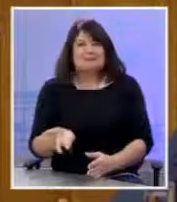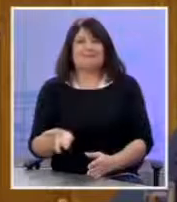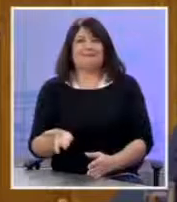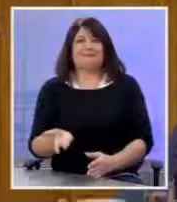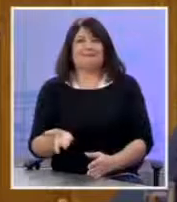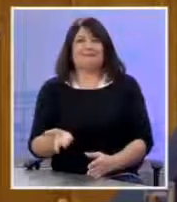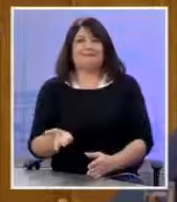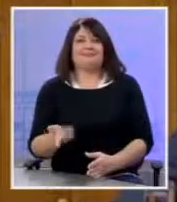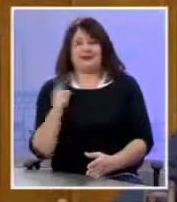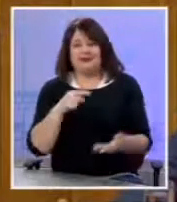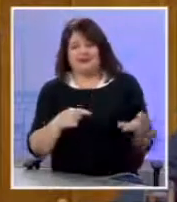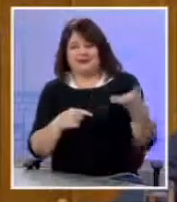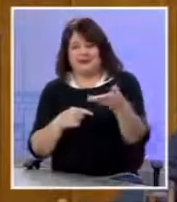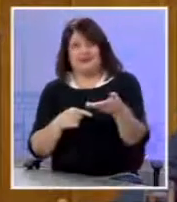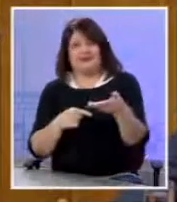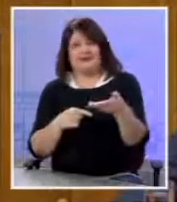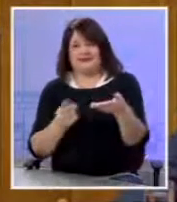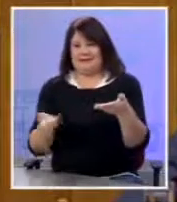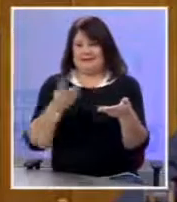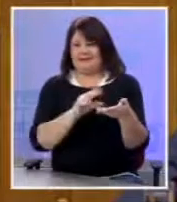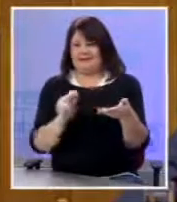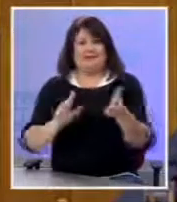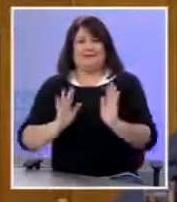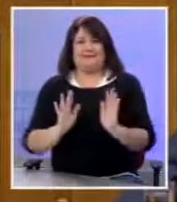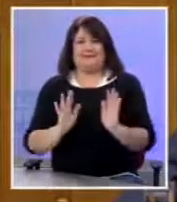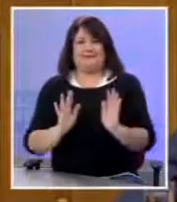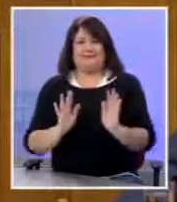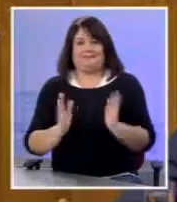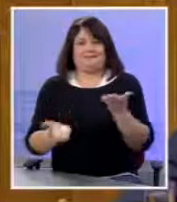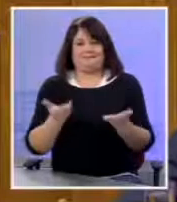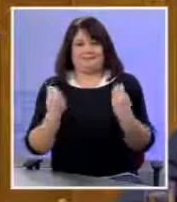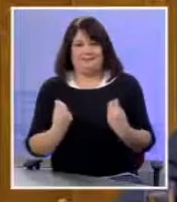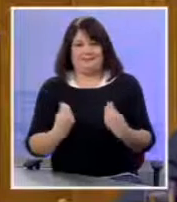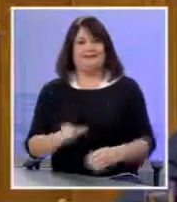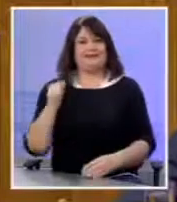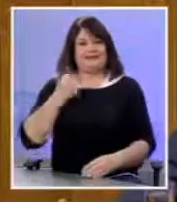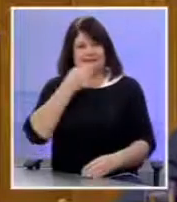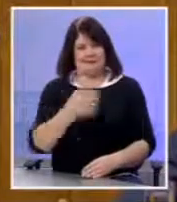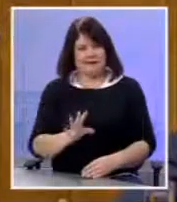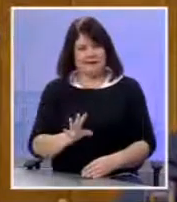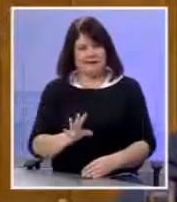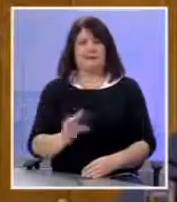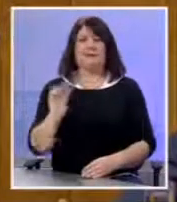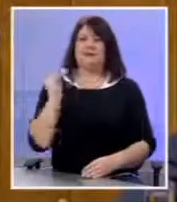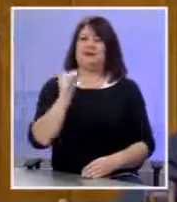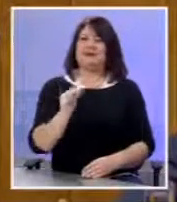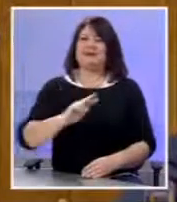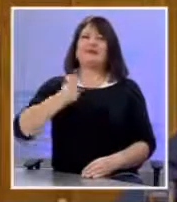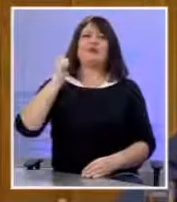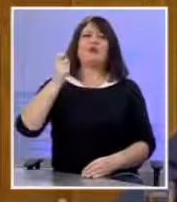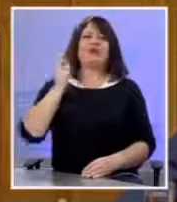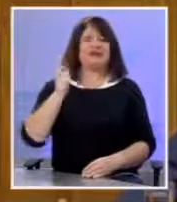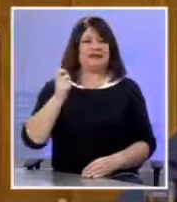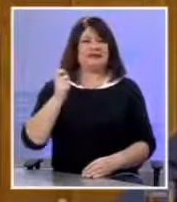κριτήρια της προτινόμενης ρύθμισης. Τέλος, αν και χθες το επισημάναμε, οι συνάδελφοι της